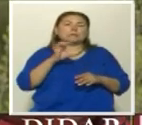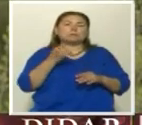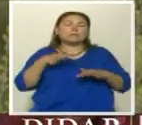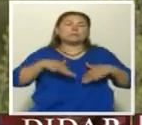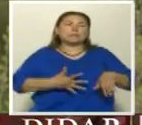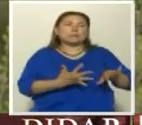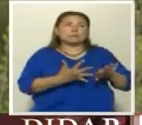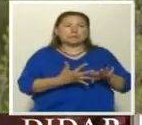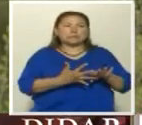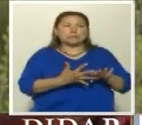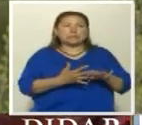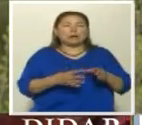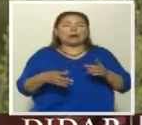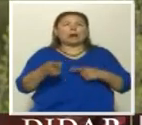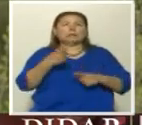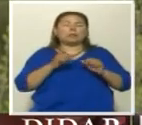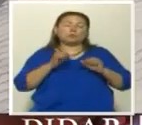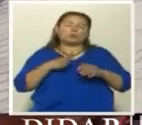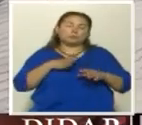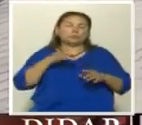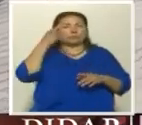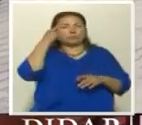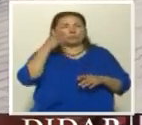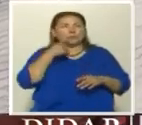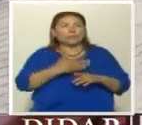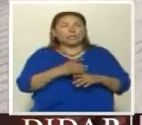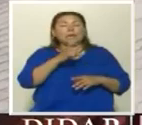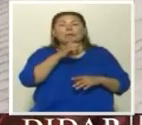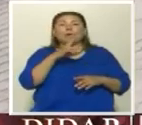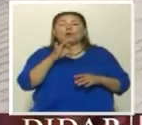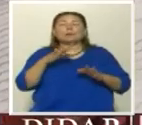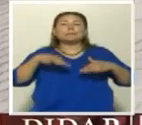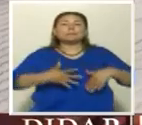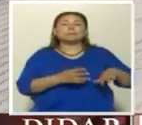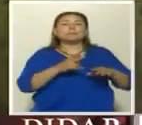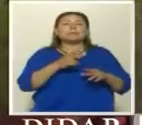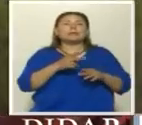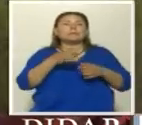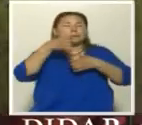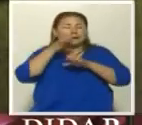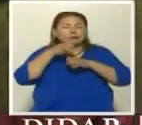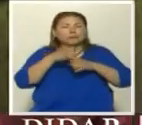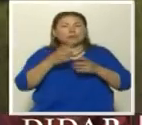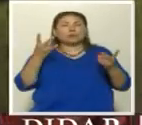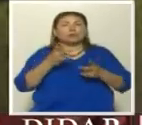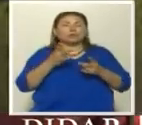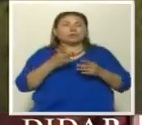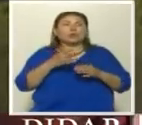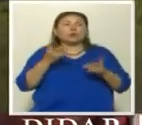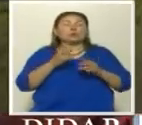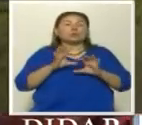тіпті осы Арал тағдырын қайталауы мүмкін деген ойдамыз. Сондықтан экологтар Каспий теңізін зерттеу институтын жедел құру қажет деп